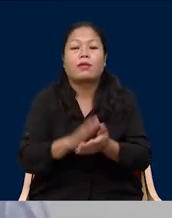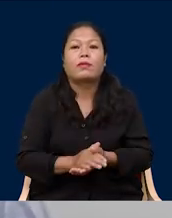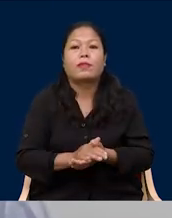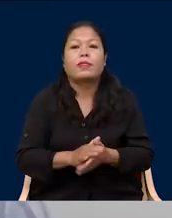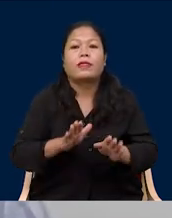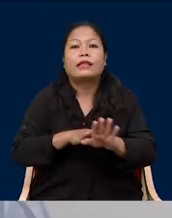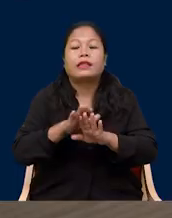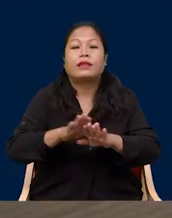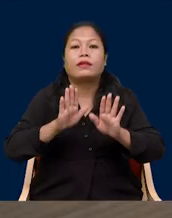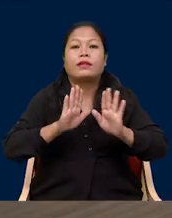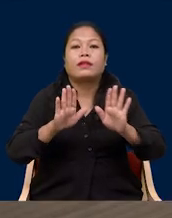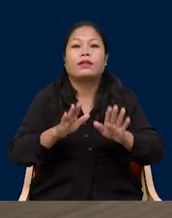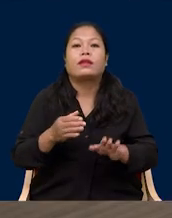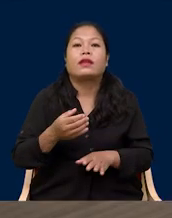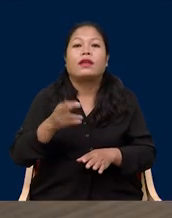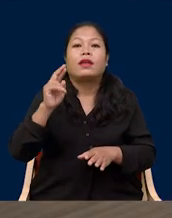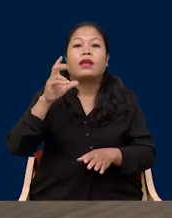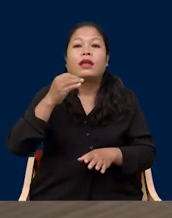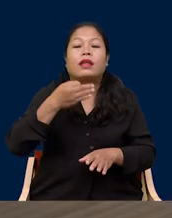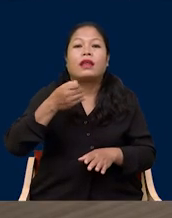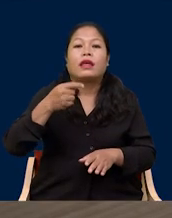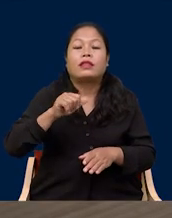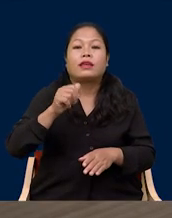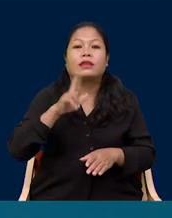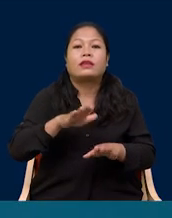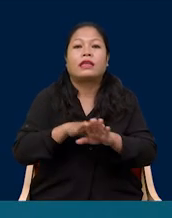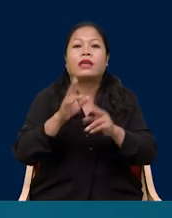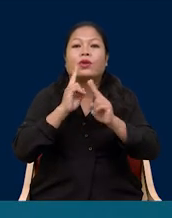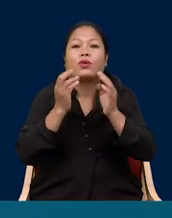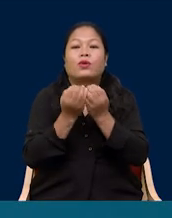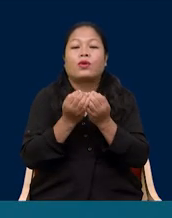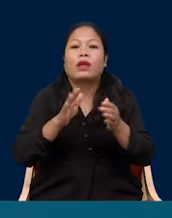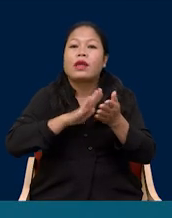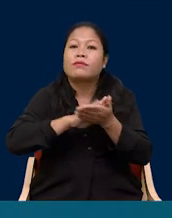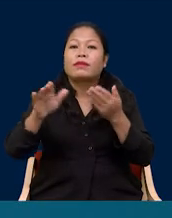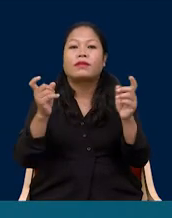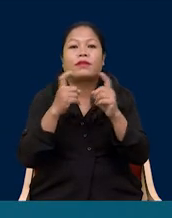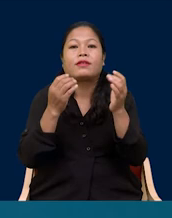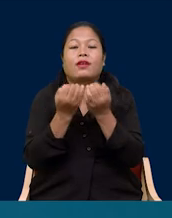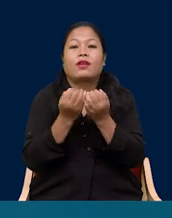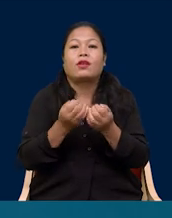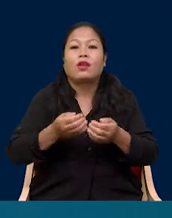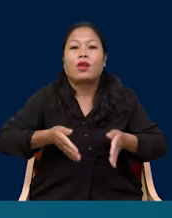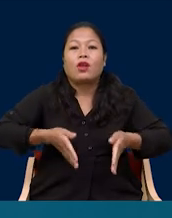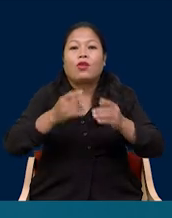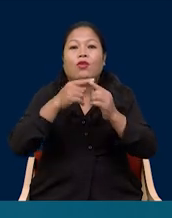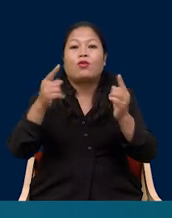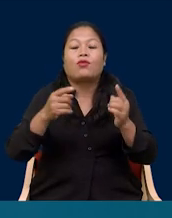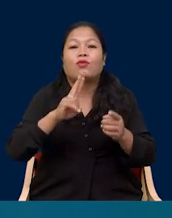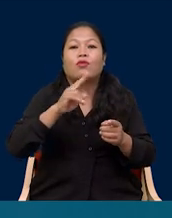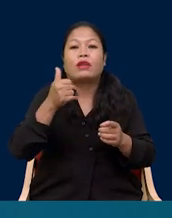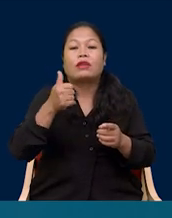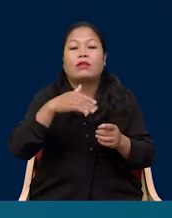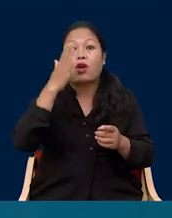अहिले काम गरिराखेका छौँ. हस्, धेरै धेरै धन्यवाद राधाजी. आज हामीले धेरै कुरामा विस्तृत छलफल गऱ्यौँ. रोड टु